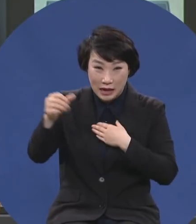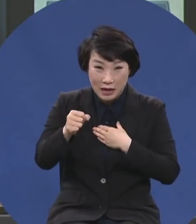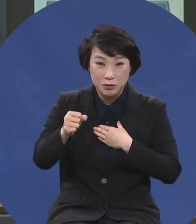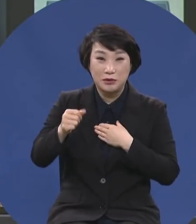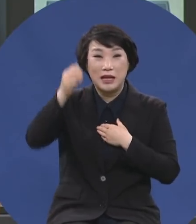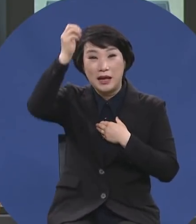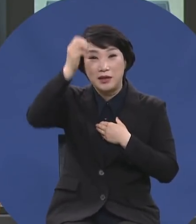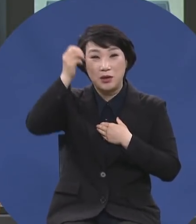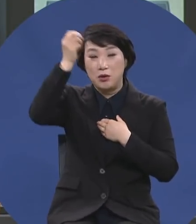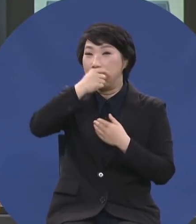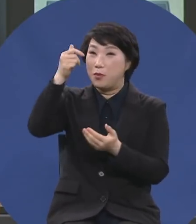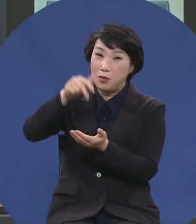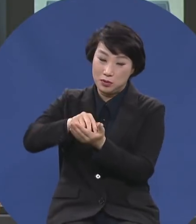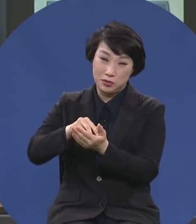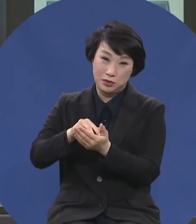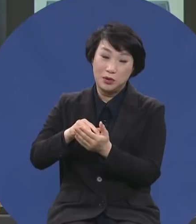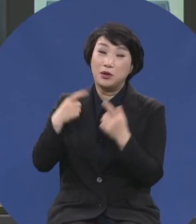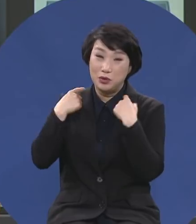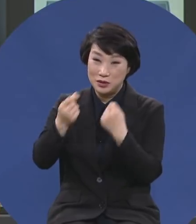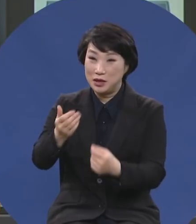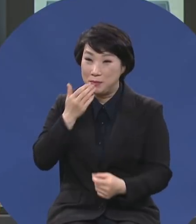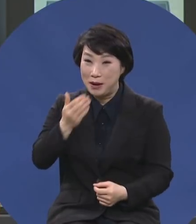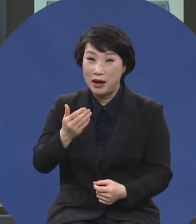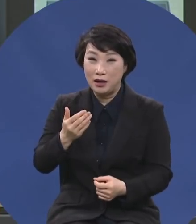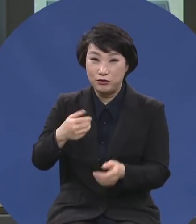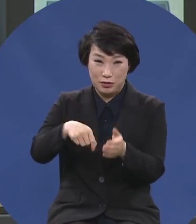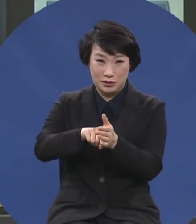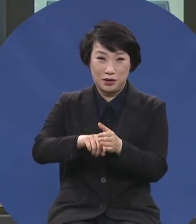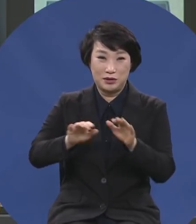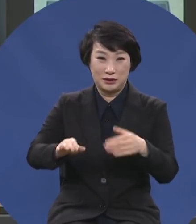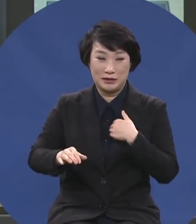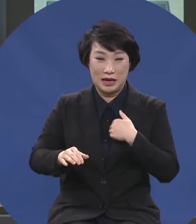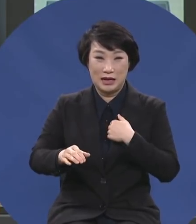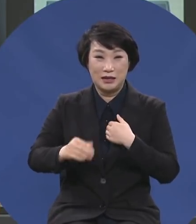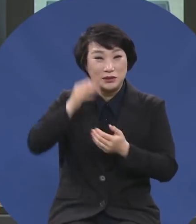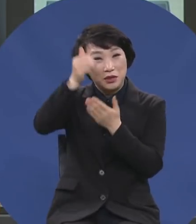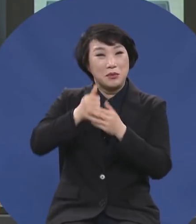내 영혼을 보존하시고 성령을 보내셨으니,